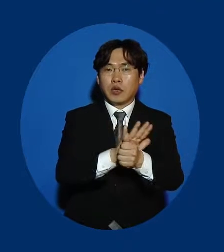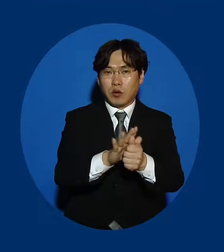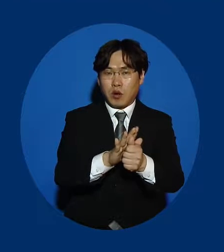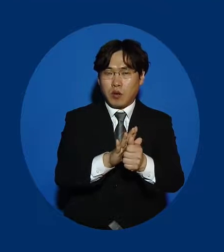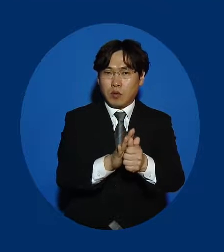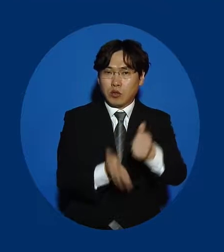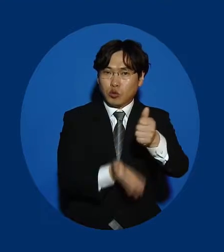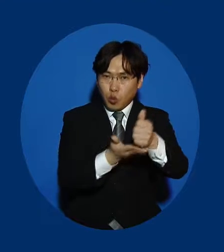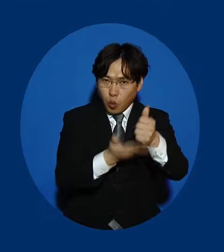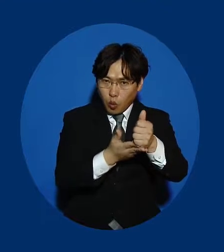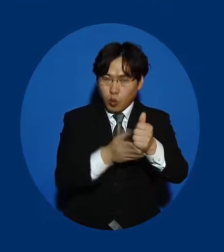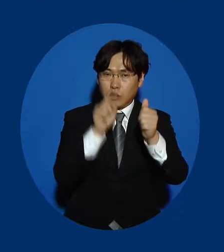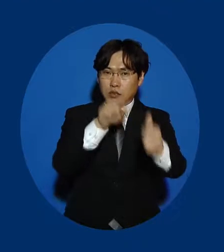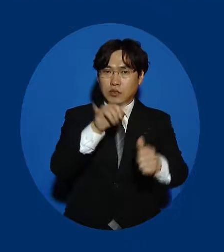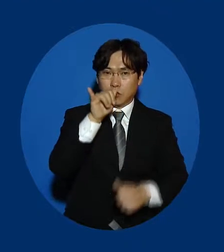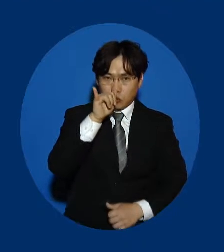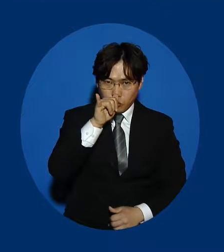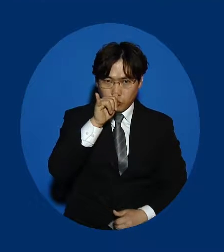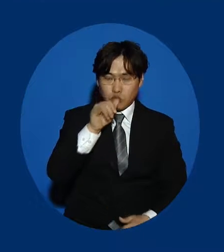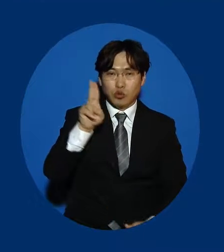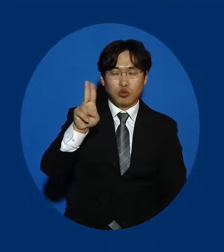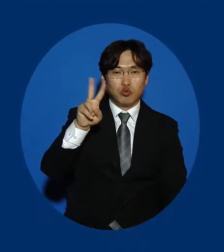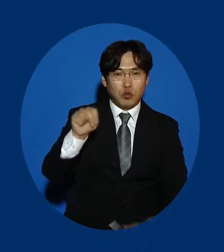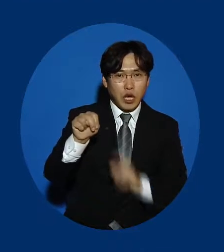그런 그 성명이라든가 그다음에 유엔